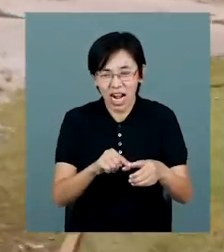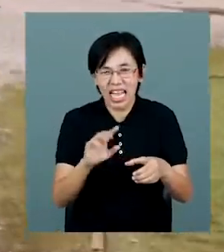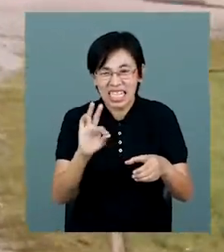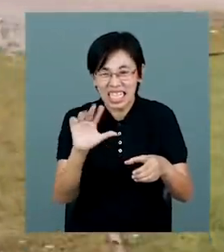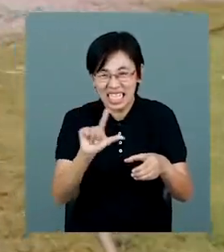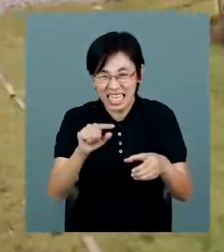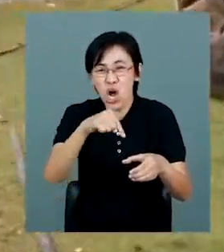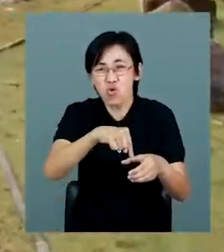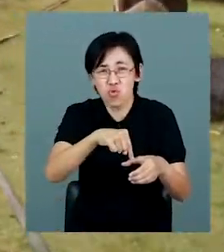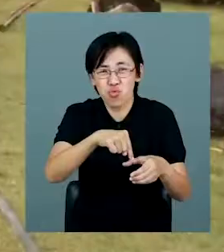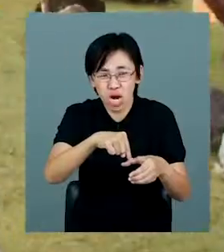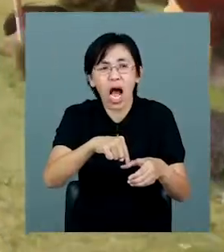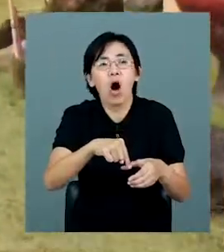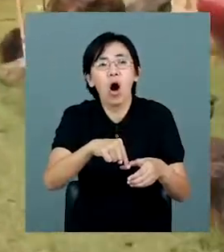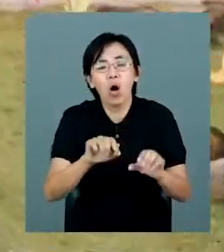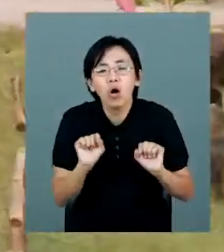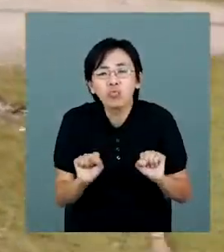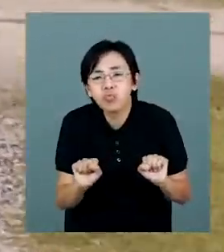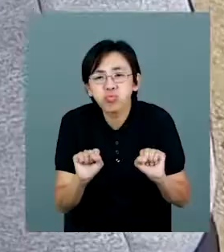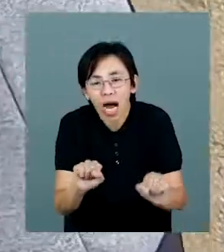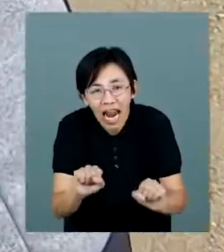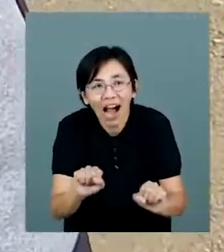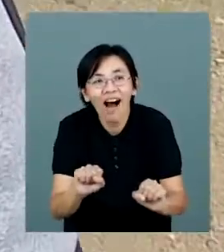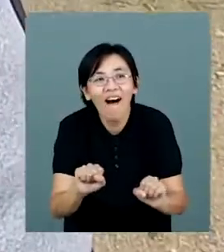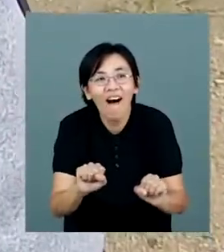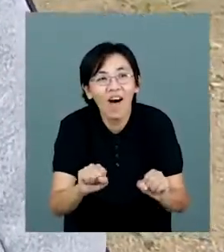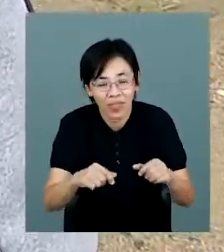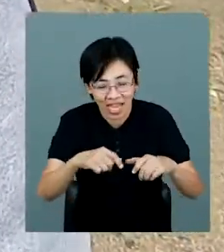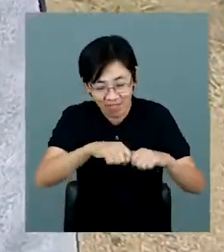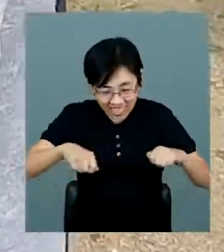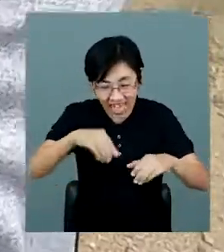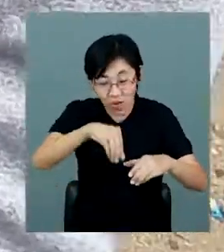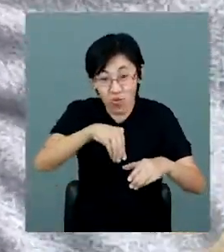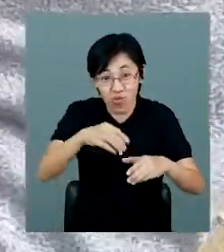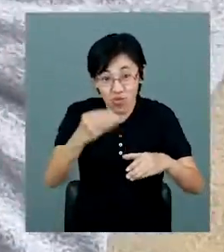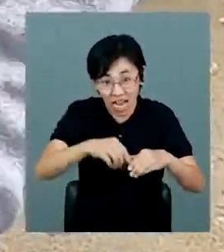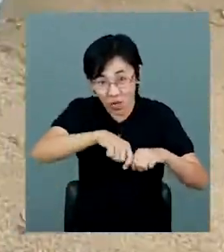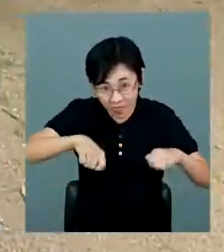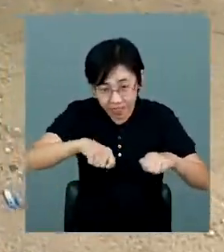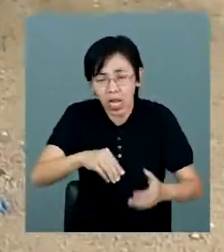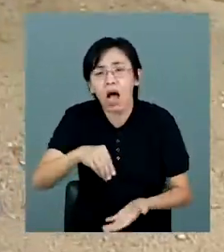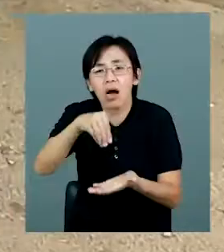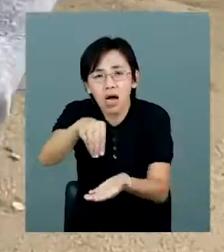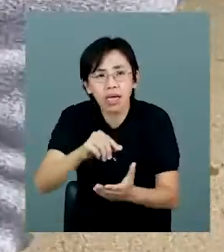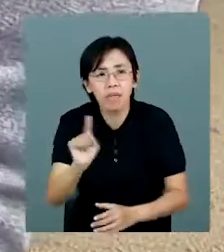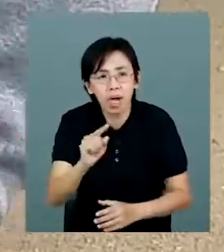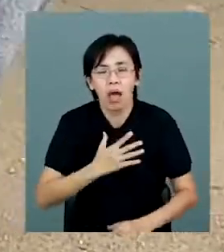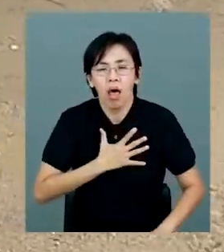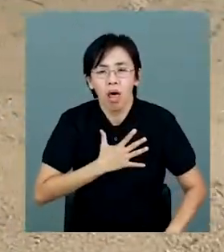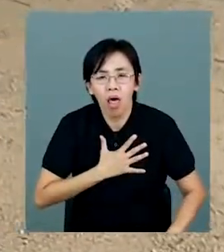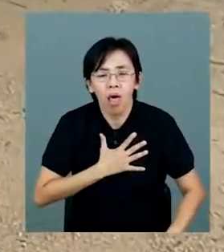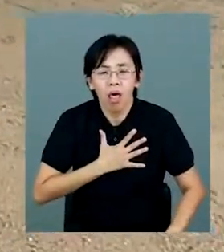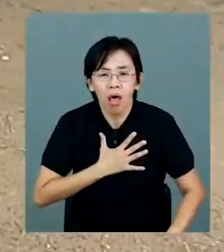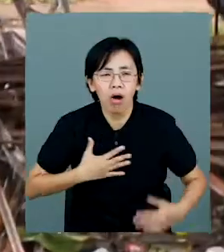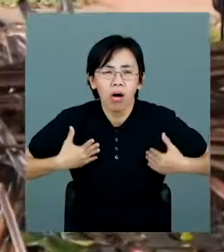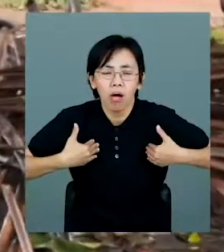คืนนี้ก็มาเอากระปุกเสมหะเอามาให้ครับเพราะว่าเคสนี้ก็เหมือนกันครับอย่างเขามีอาการ